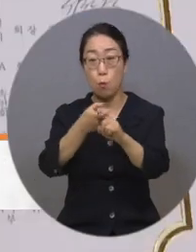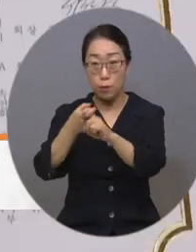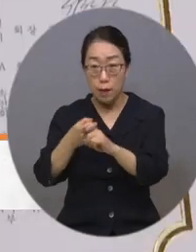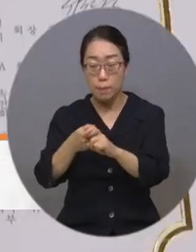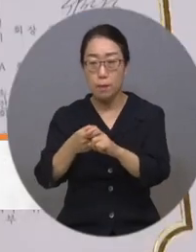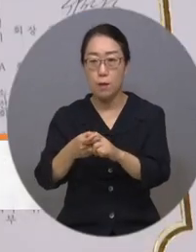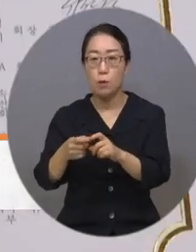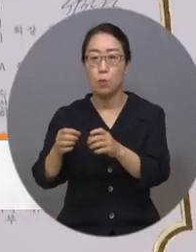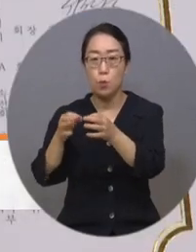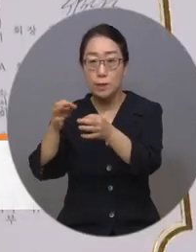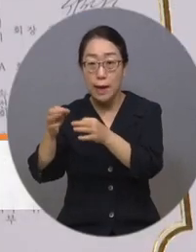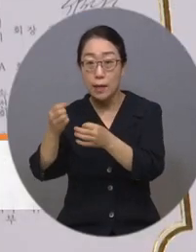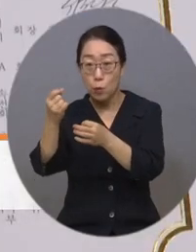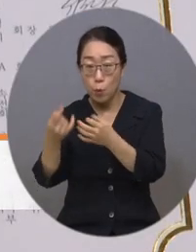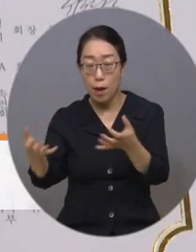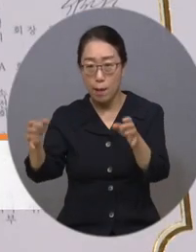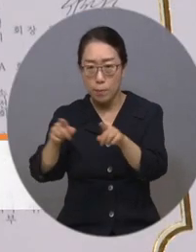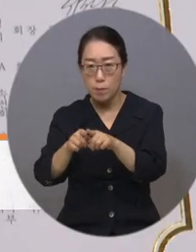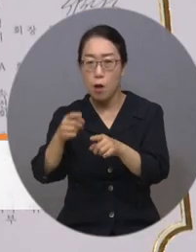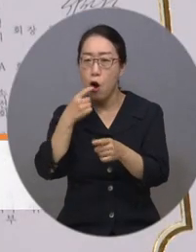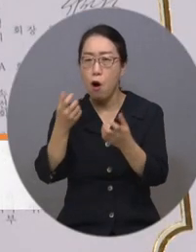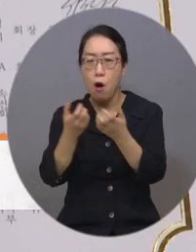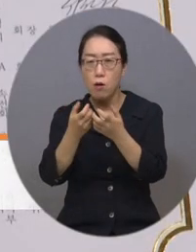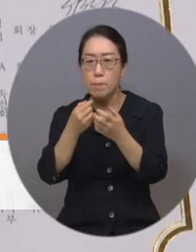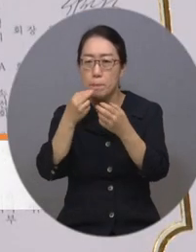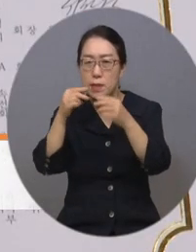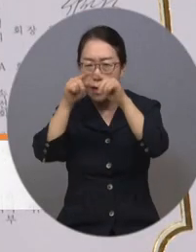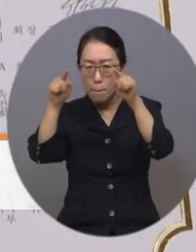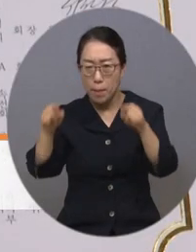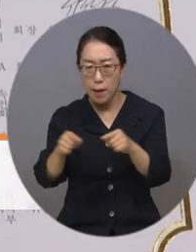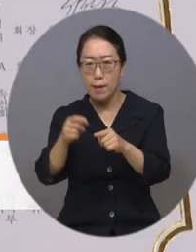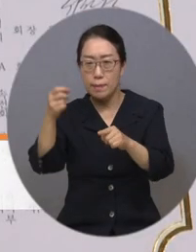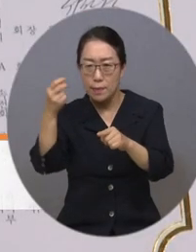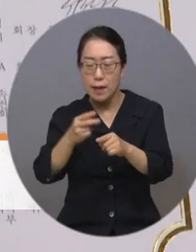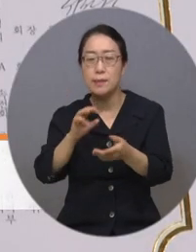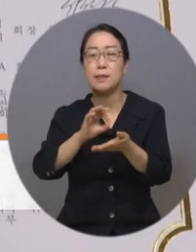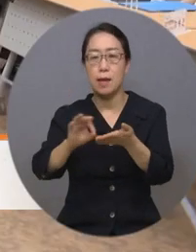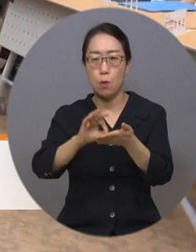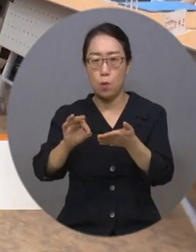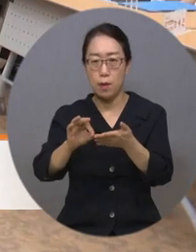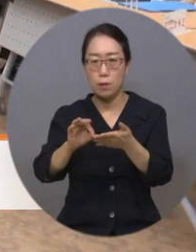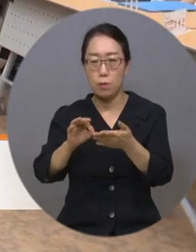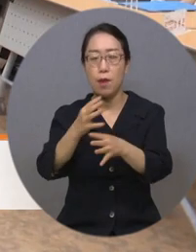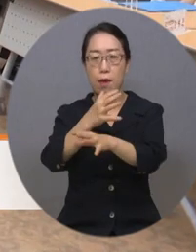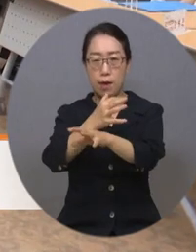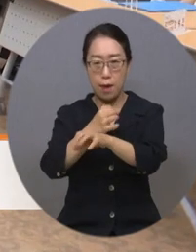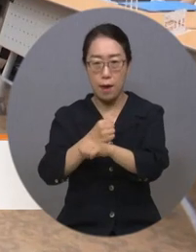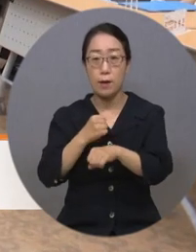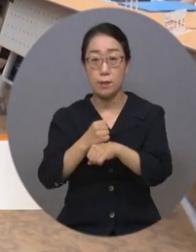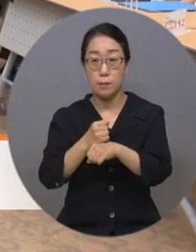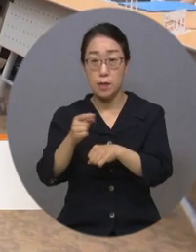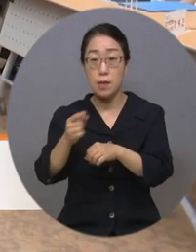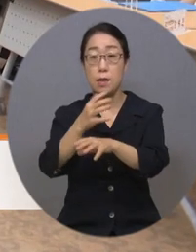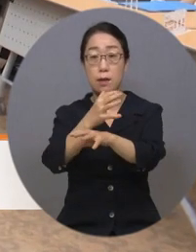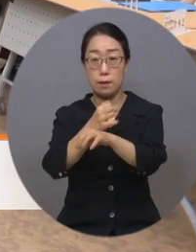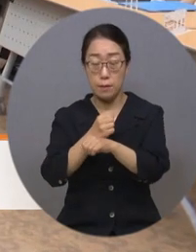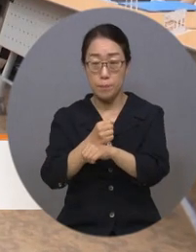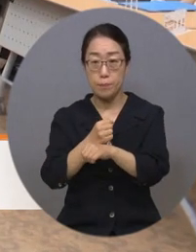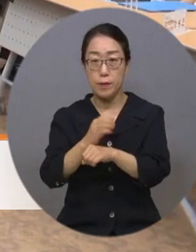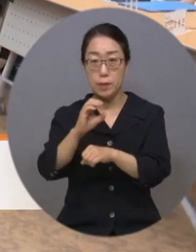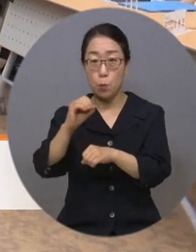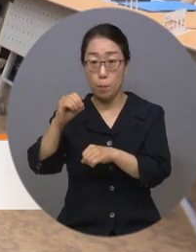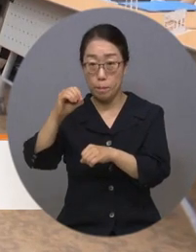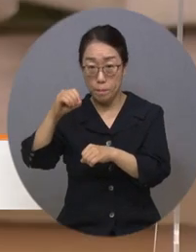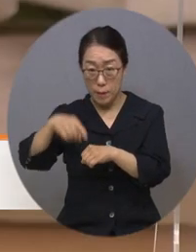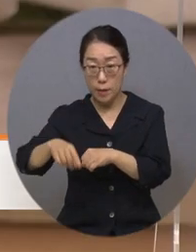상인회 등과 아이스팩 재사용 활성화를 위한 업무 협약을 체결했습니다. 이번 협약은 COP28 여수